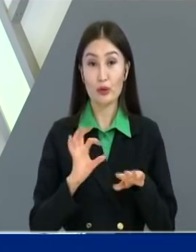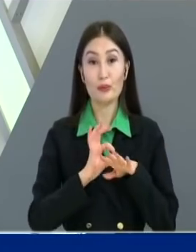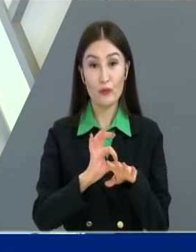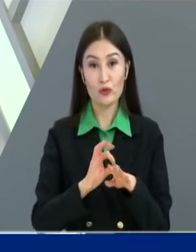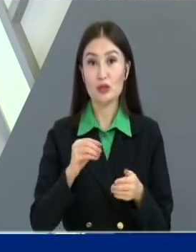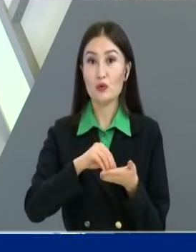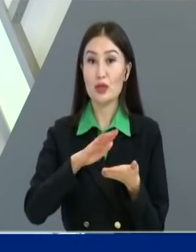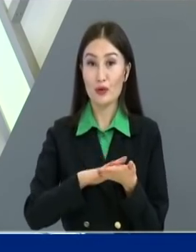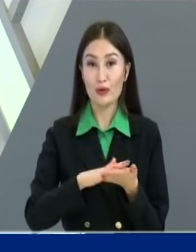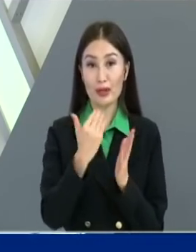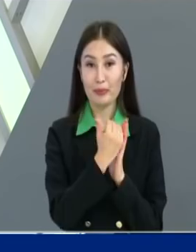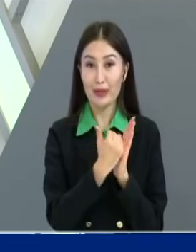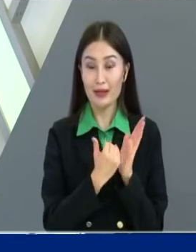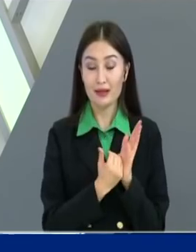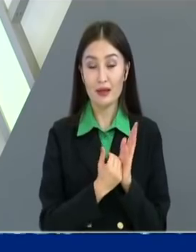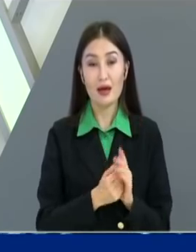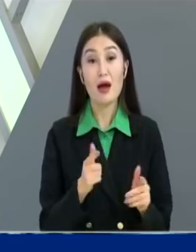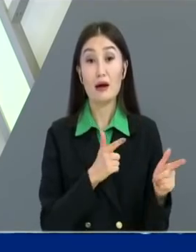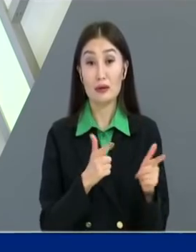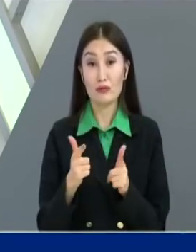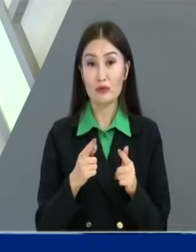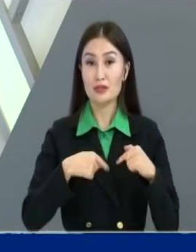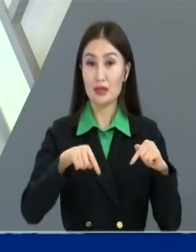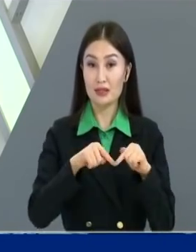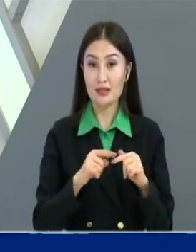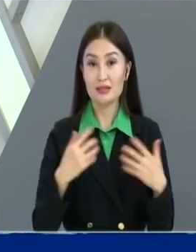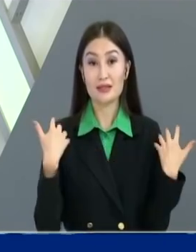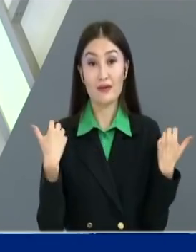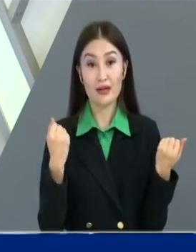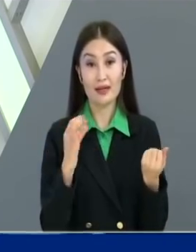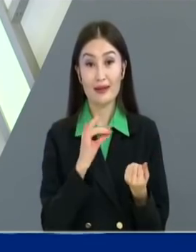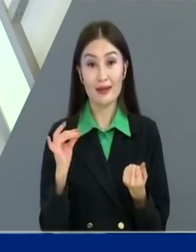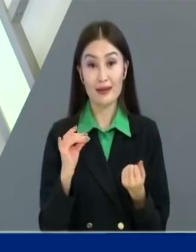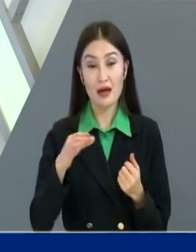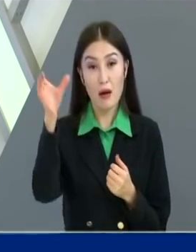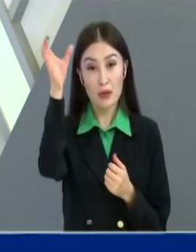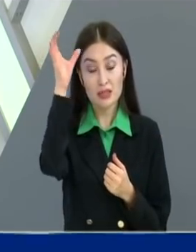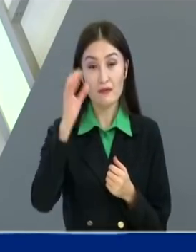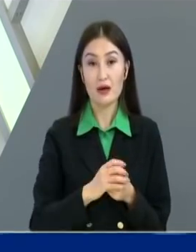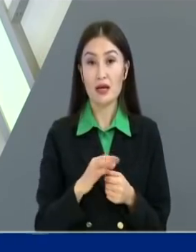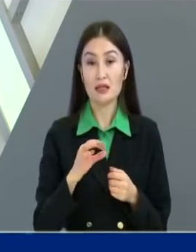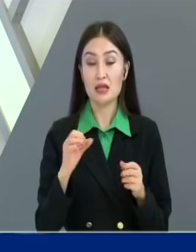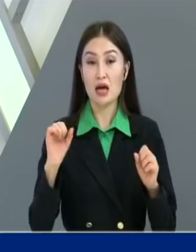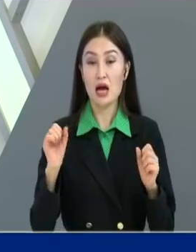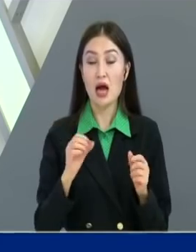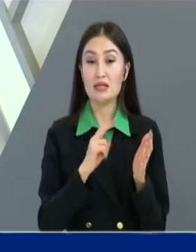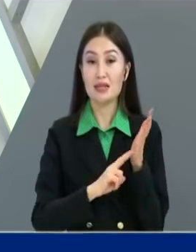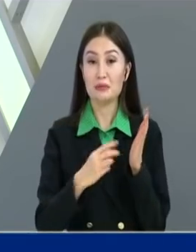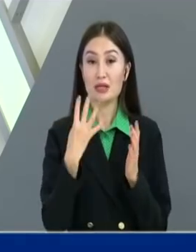в установленном порядке. Отмечено, что готовность организации здравоохранения и образования КОЗП составляет составляет